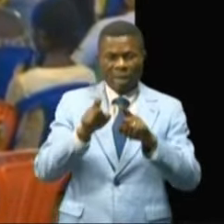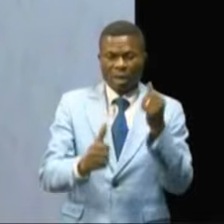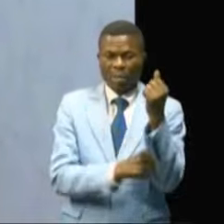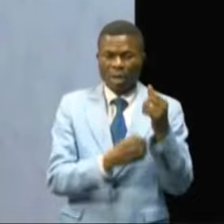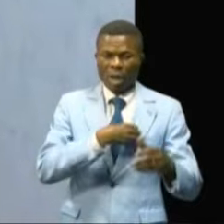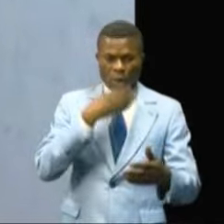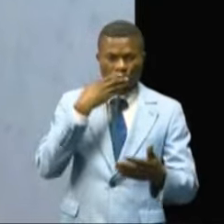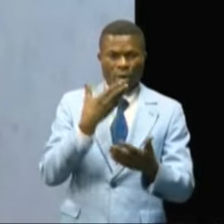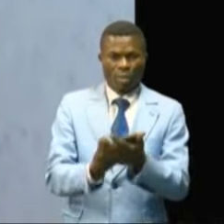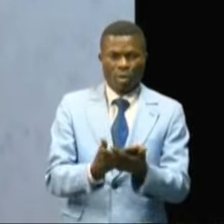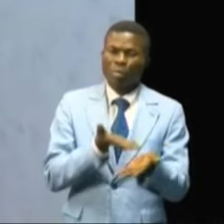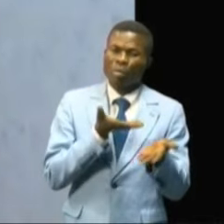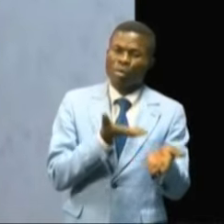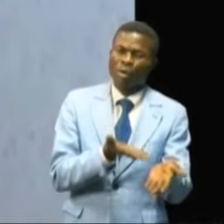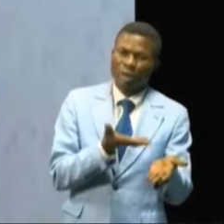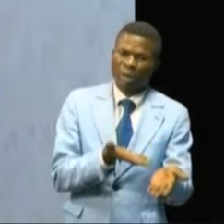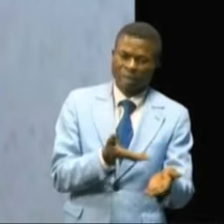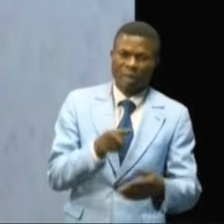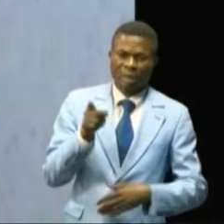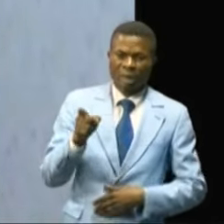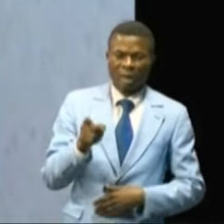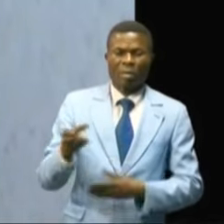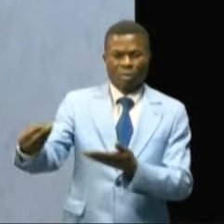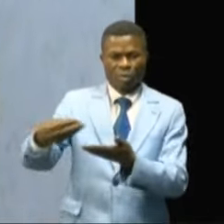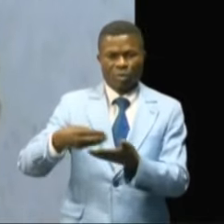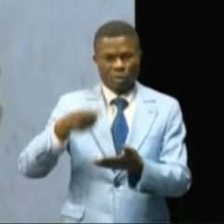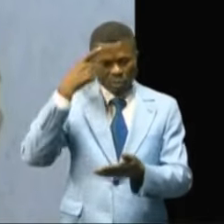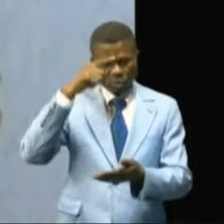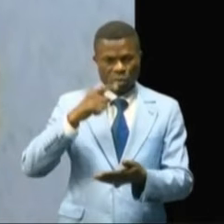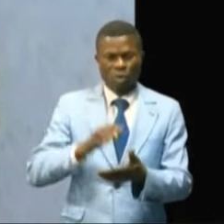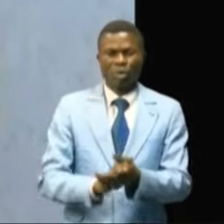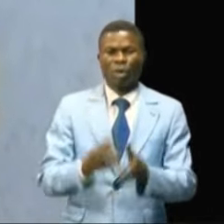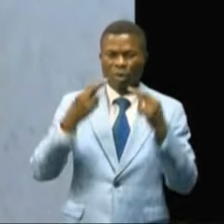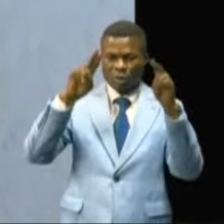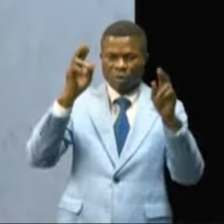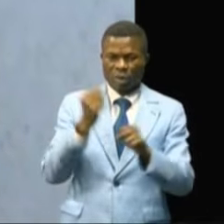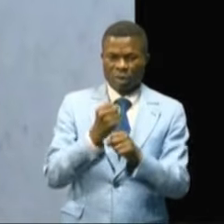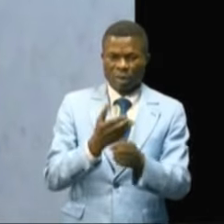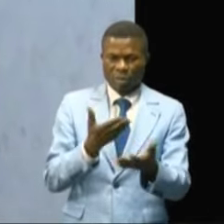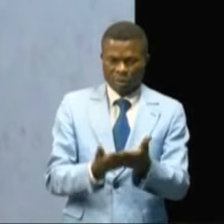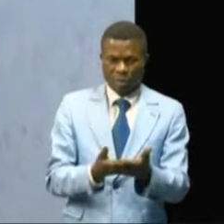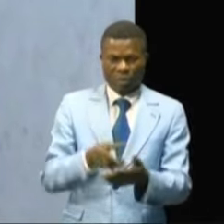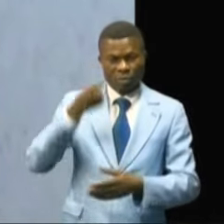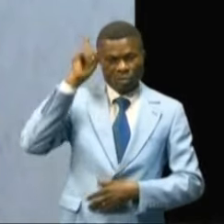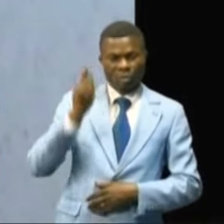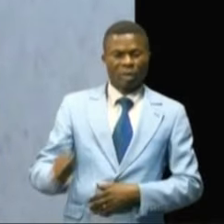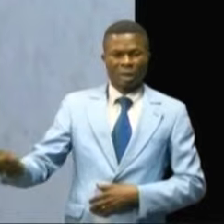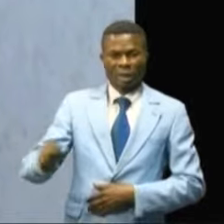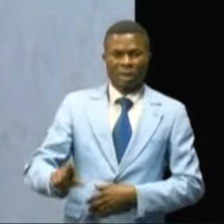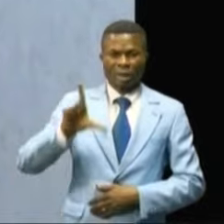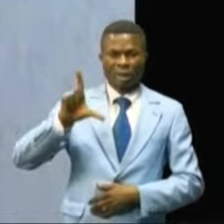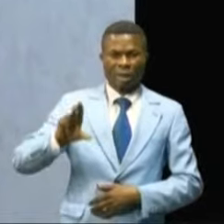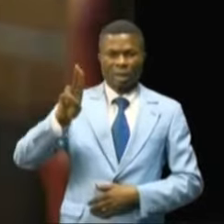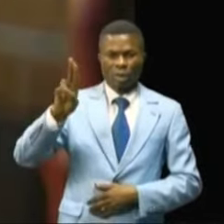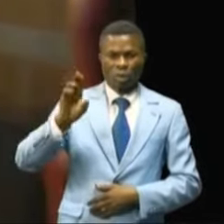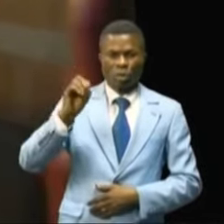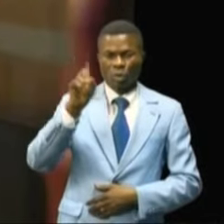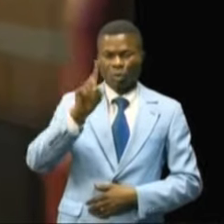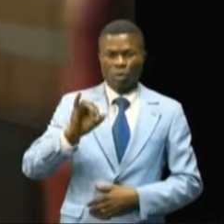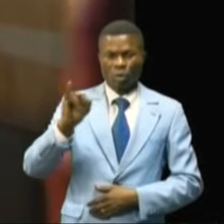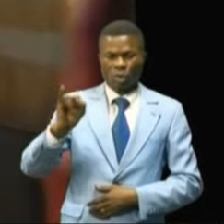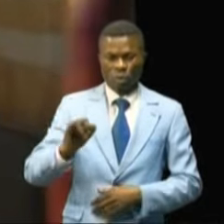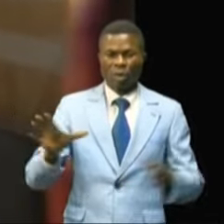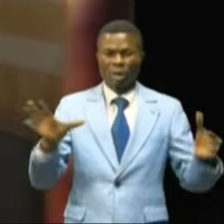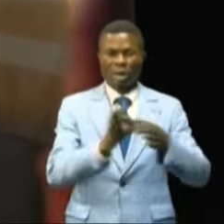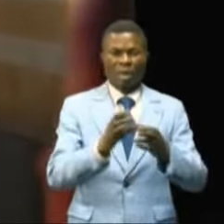volonté pour y apporter leur contribution au succès de cette opération. Autrefois, le territoire de l'Ouzi était rattaché au reste